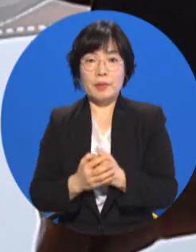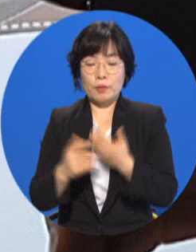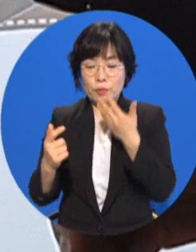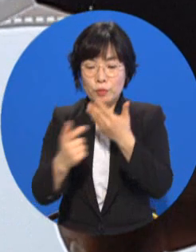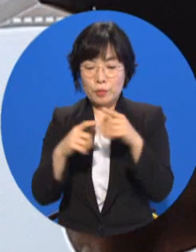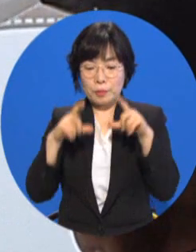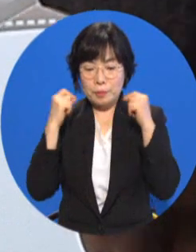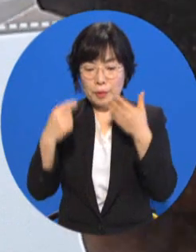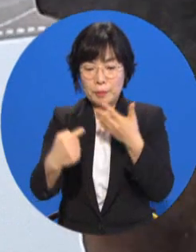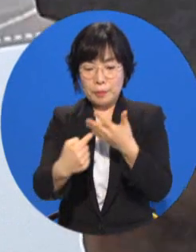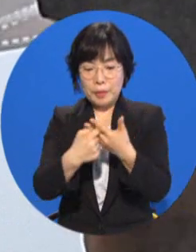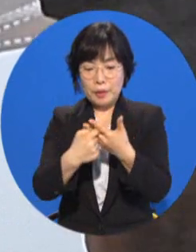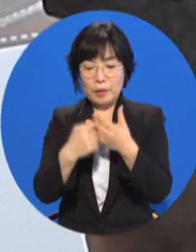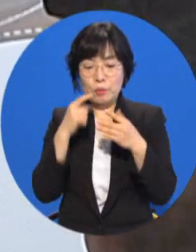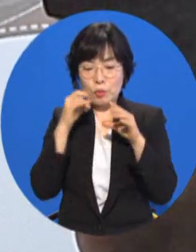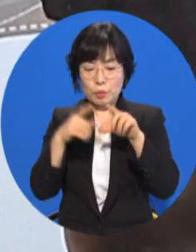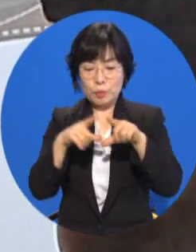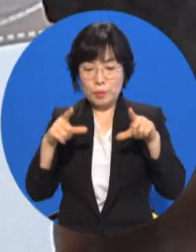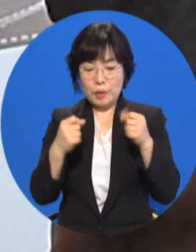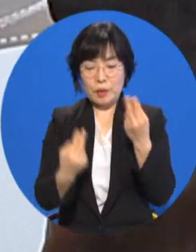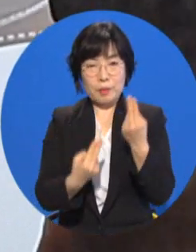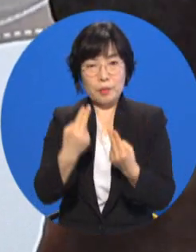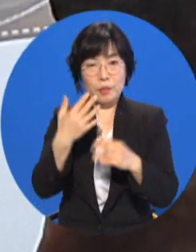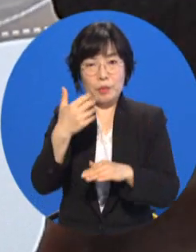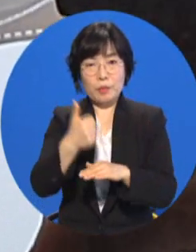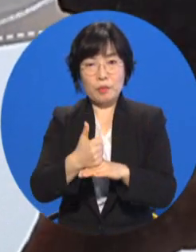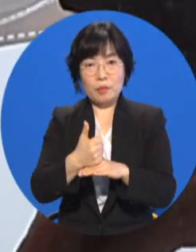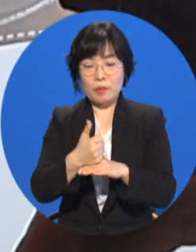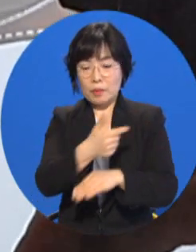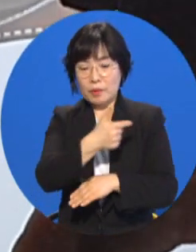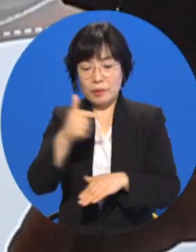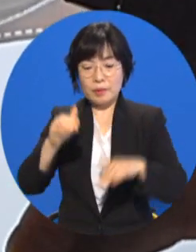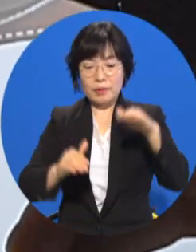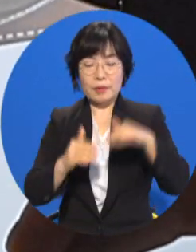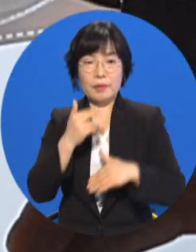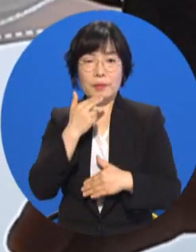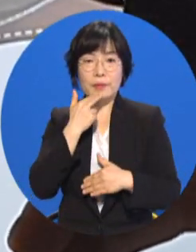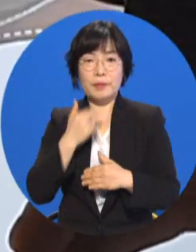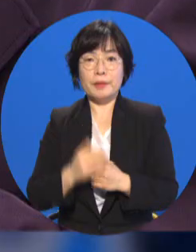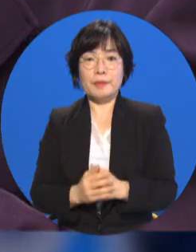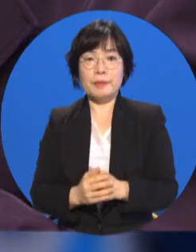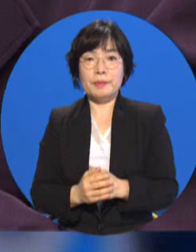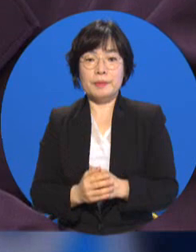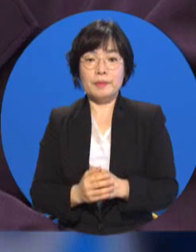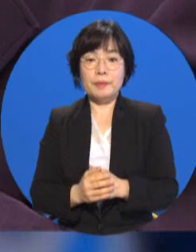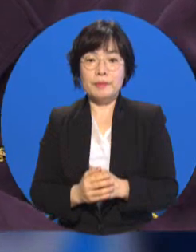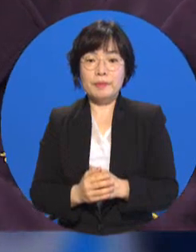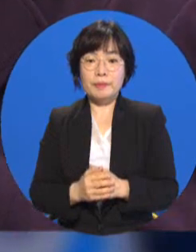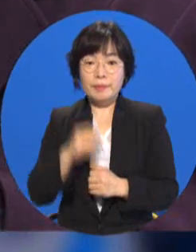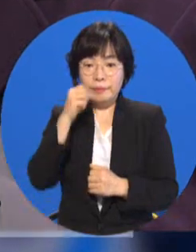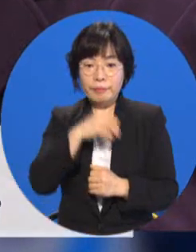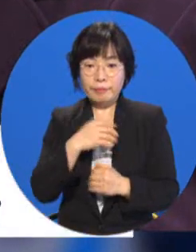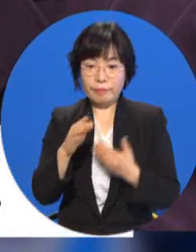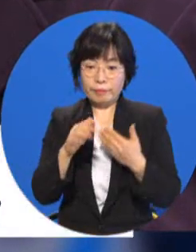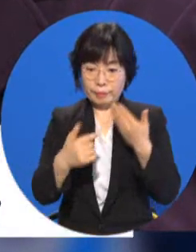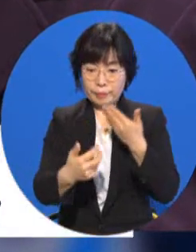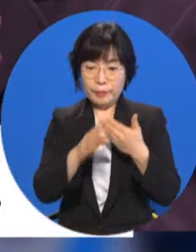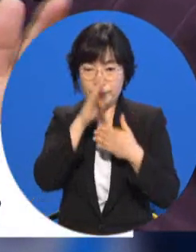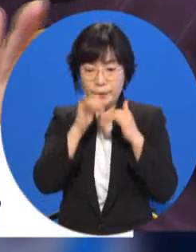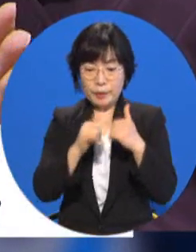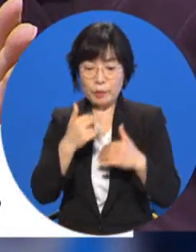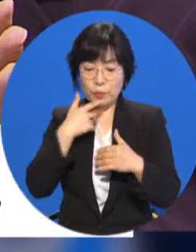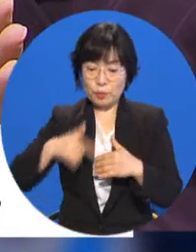마스크를 투과해 나가는 물방울의 분량을 비교해보니 실제로 큰 차이가 없었습니다. 그냥 환자가 없는